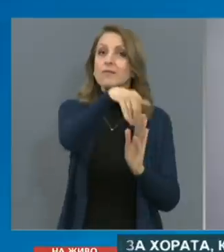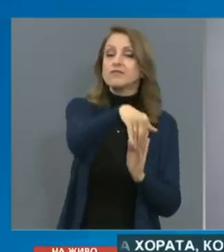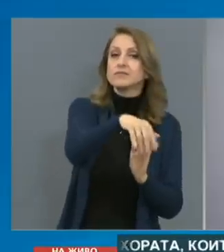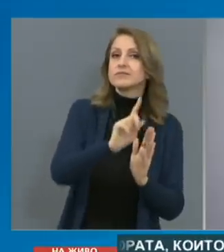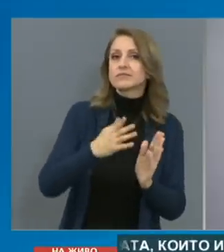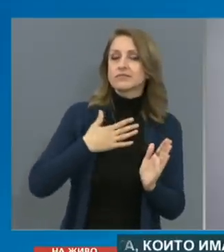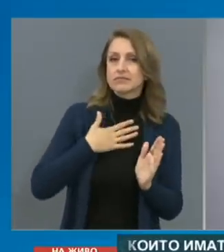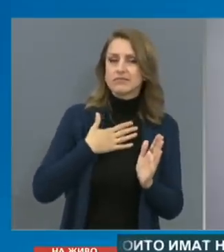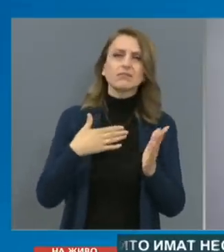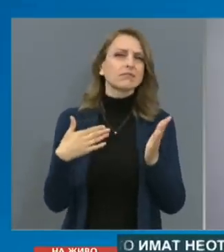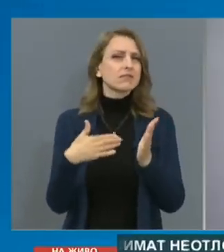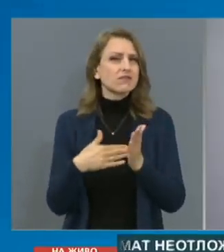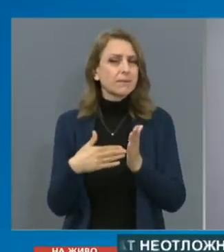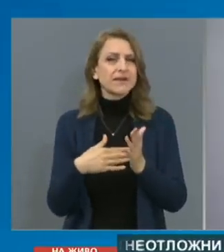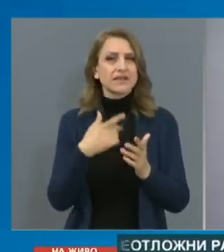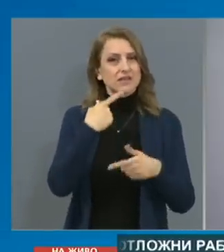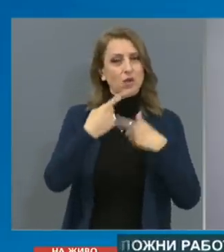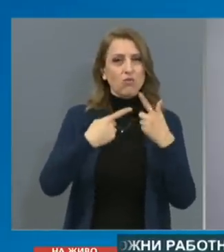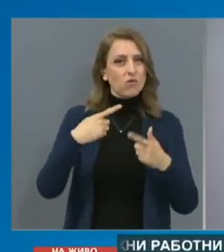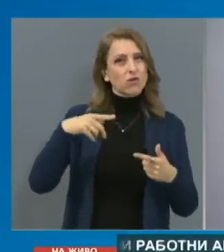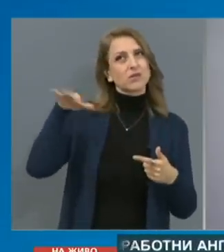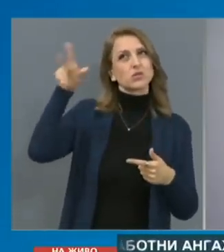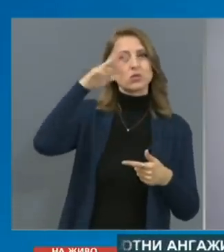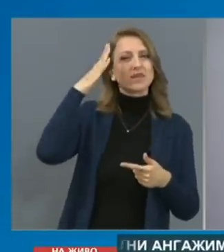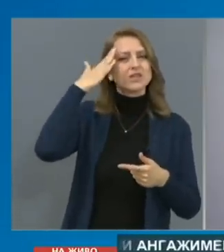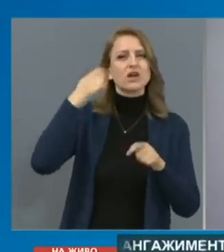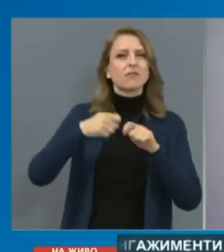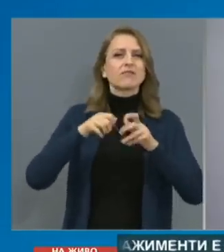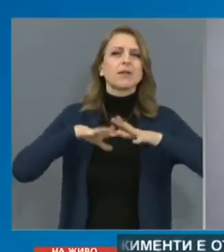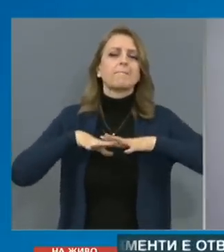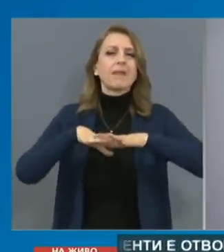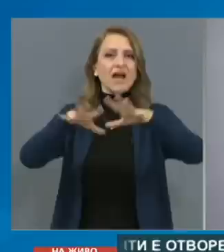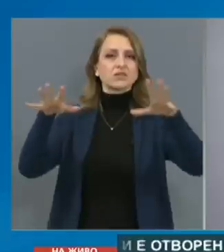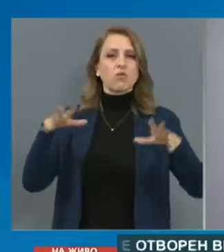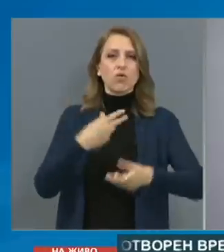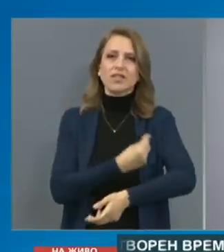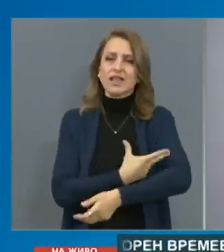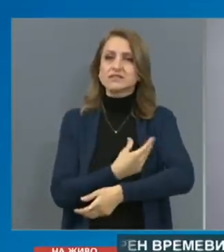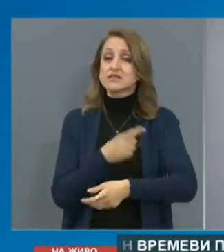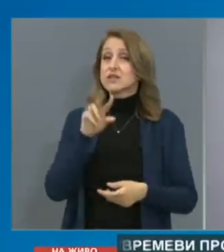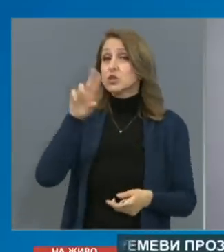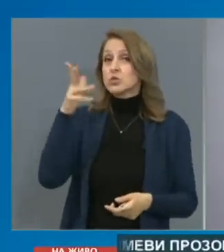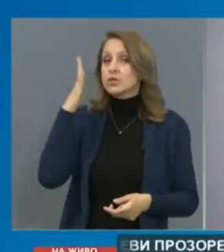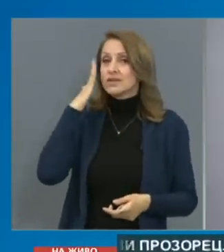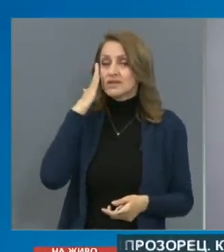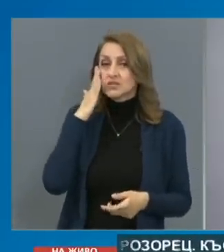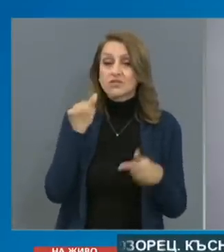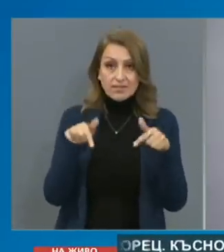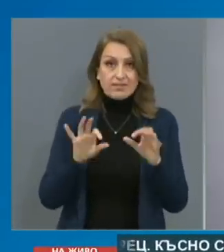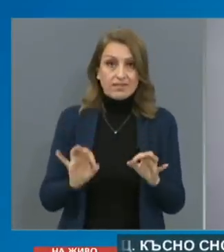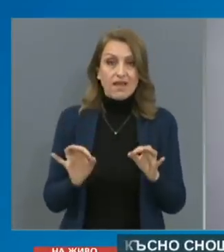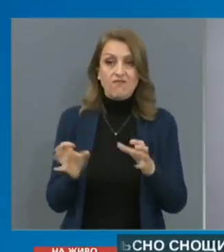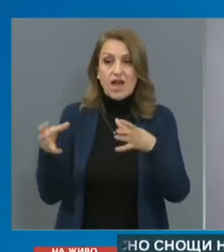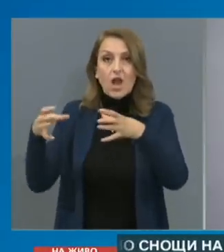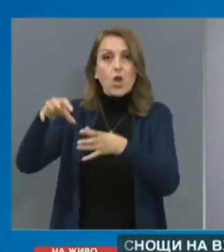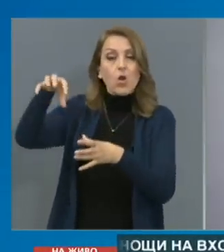въпреки говоренето за масови тестувания, в останалите държави такива таргетни